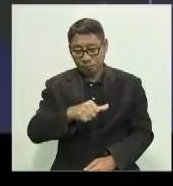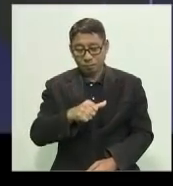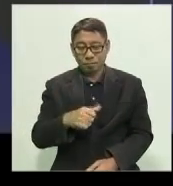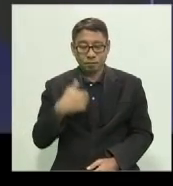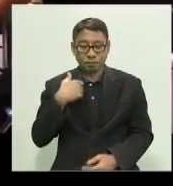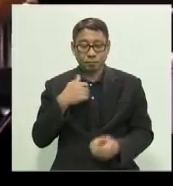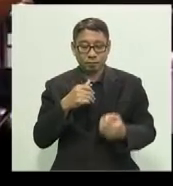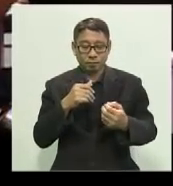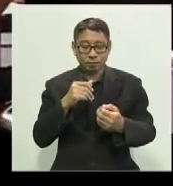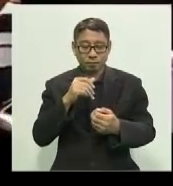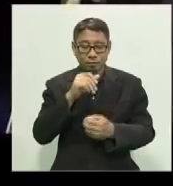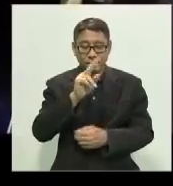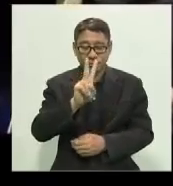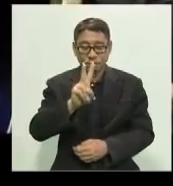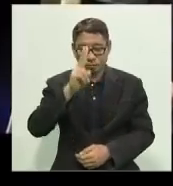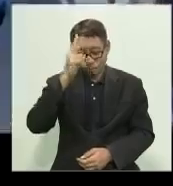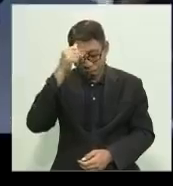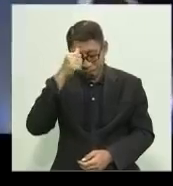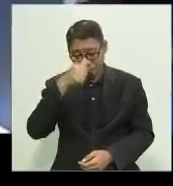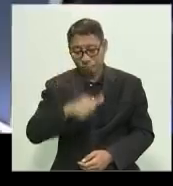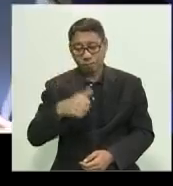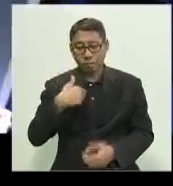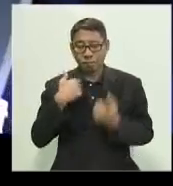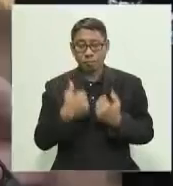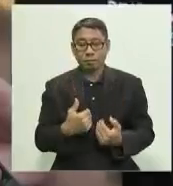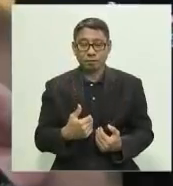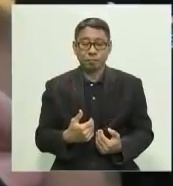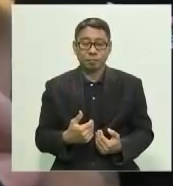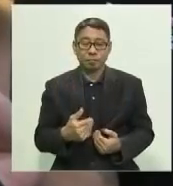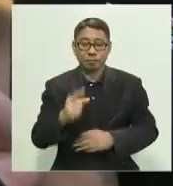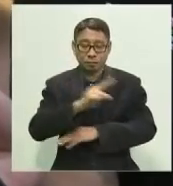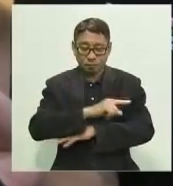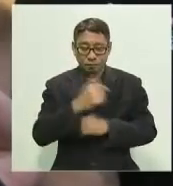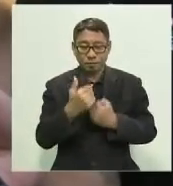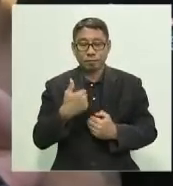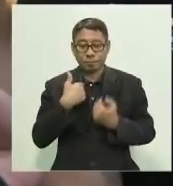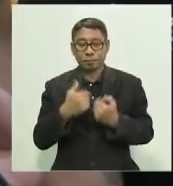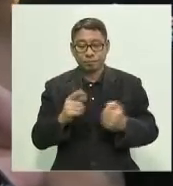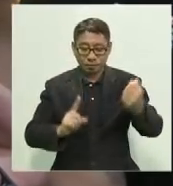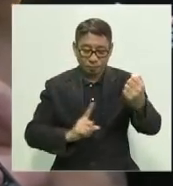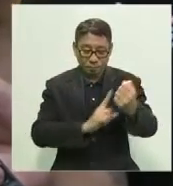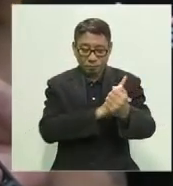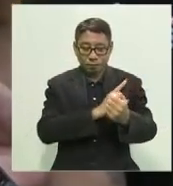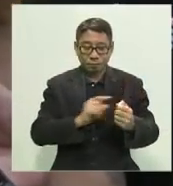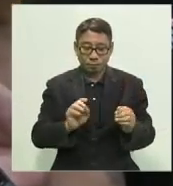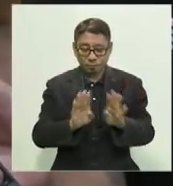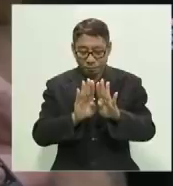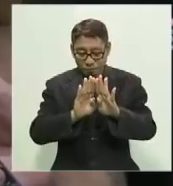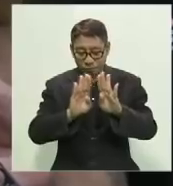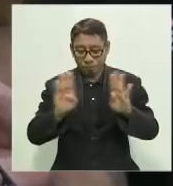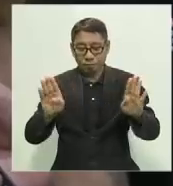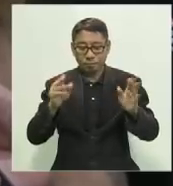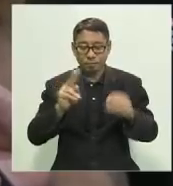3 4 5 2วันเอง 2 3วันแหละ 2 3วันน่ะนะคะส่วนในวันนี้นะคะจะนำเพลงนี้ไปเปิดในง